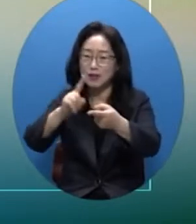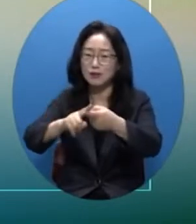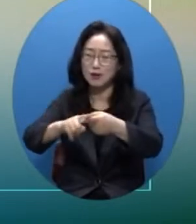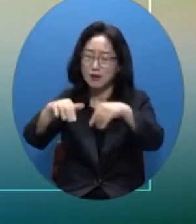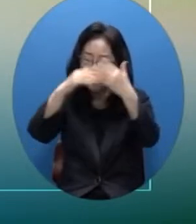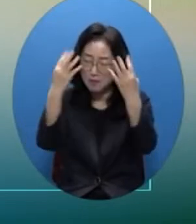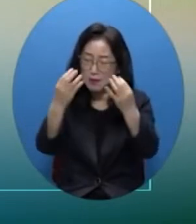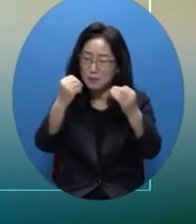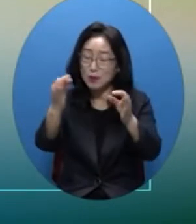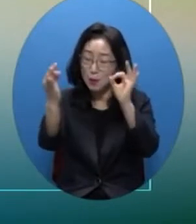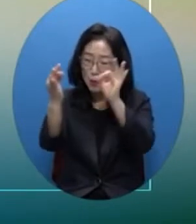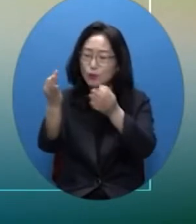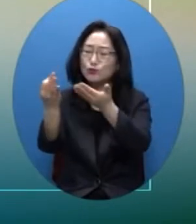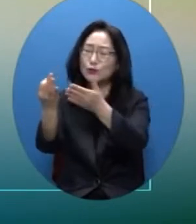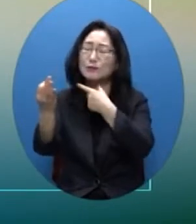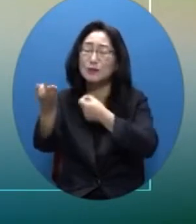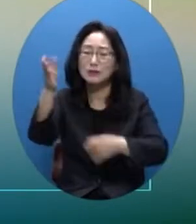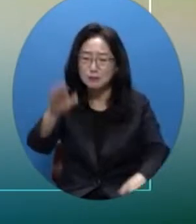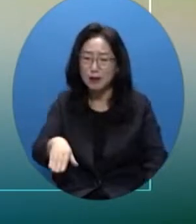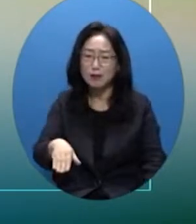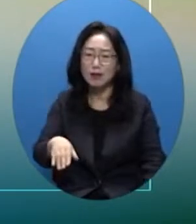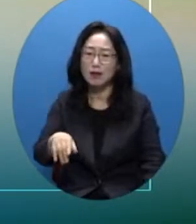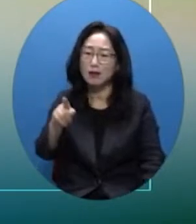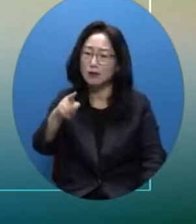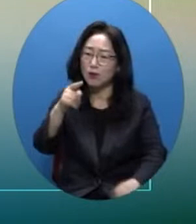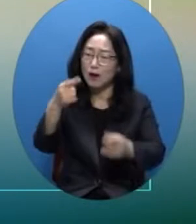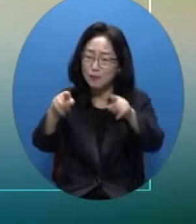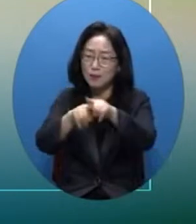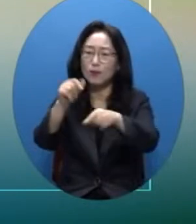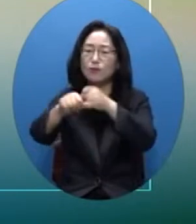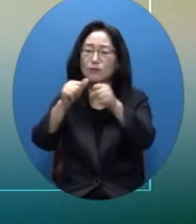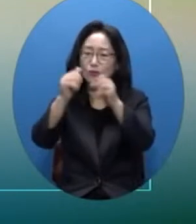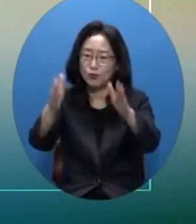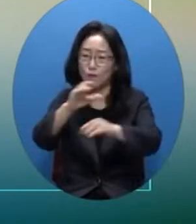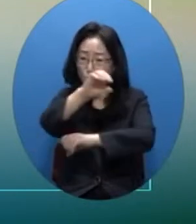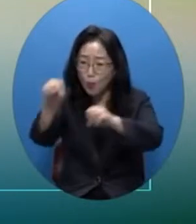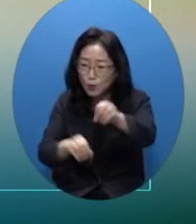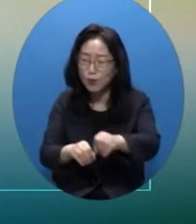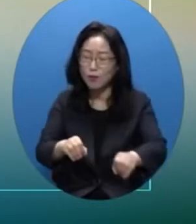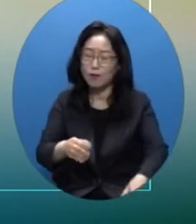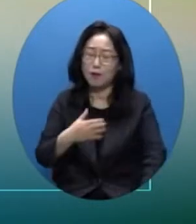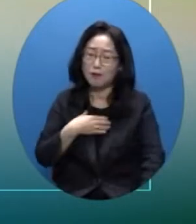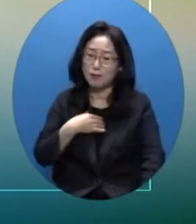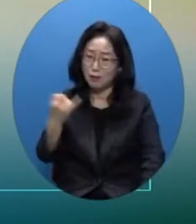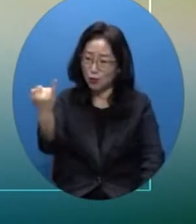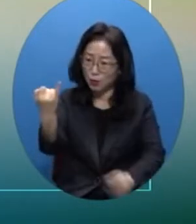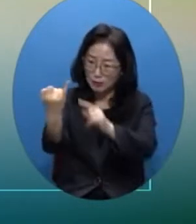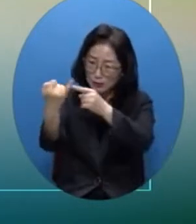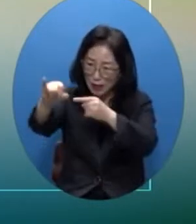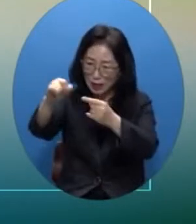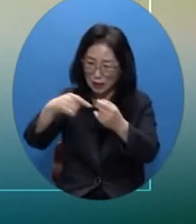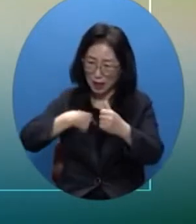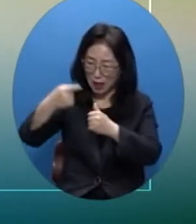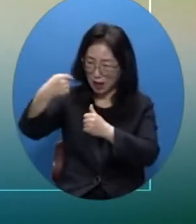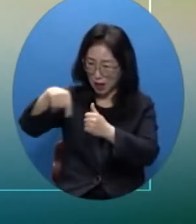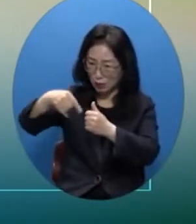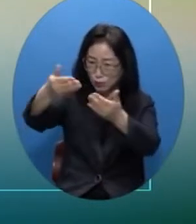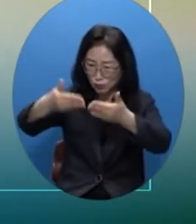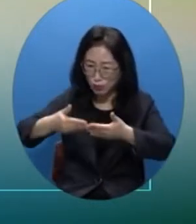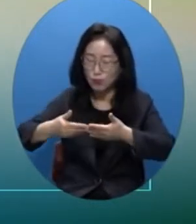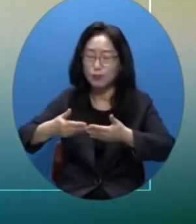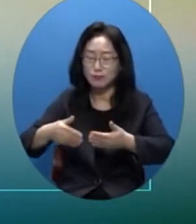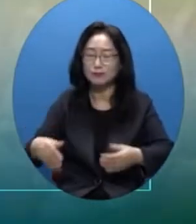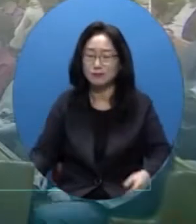보여주고 싶었는데 너와 함께한 친하고 오랫동안 오히려 내가 내가 더 많은 것을 내게 가르쳐 주었단다